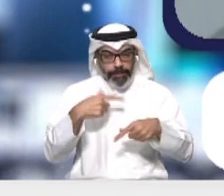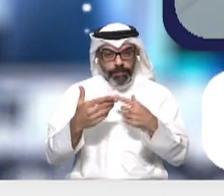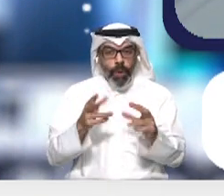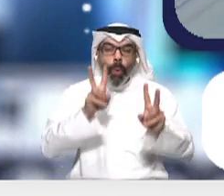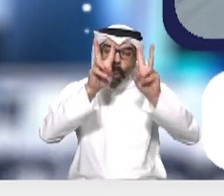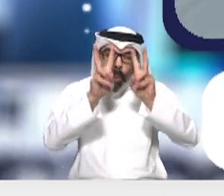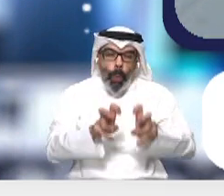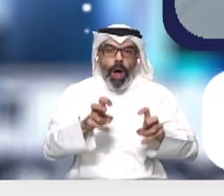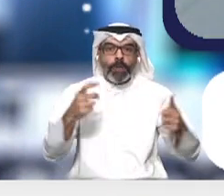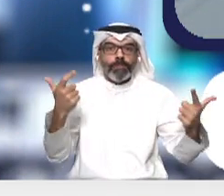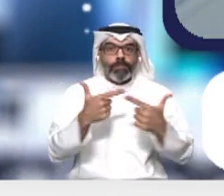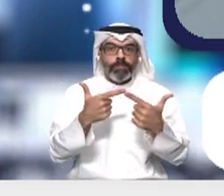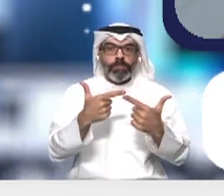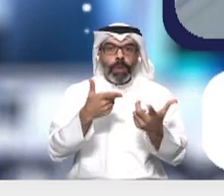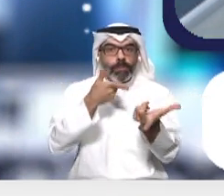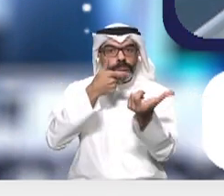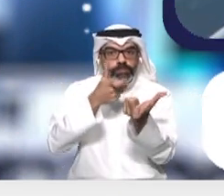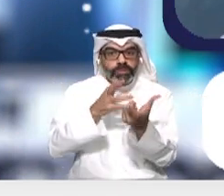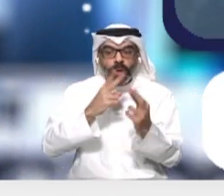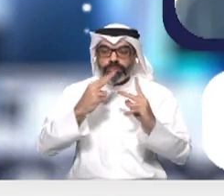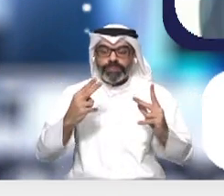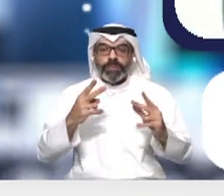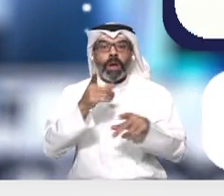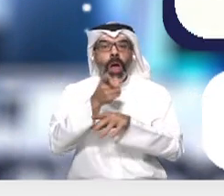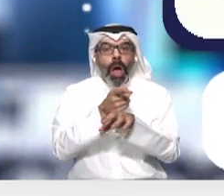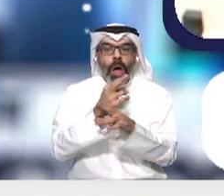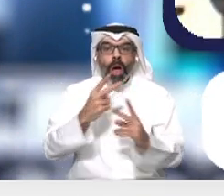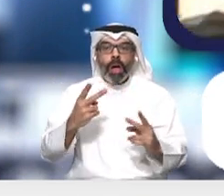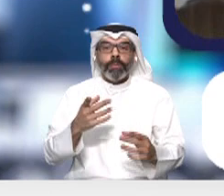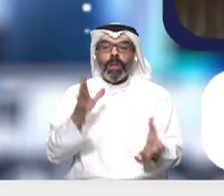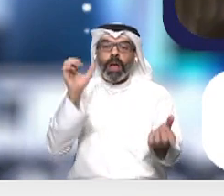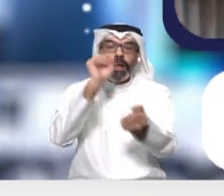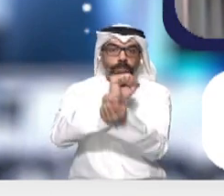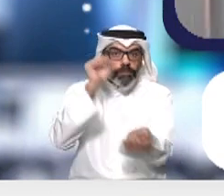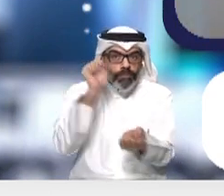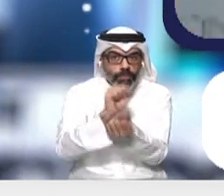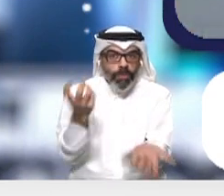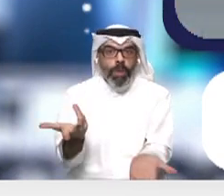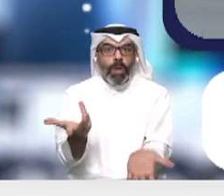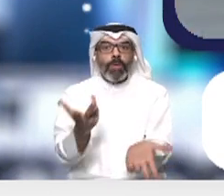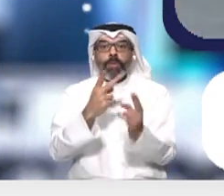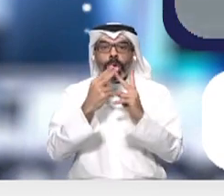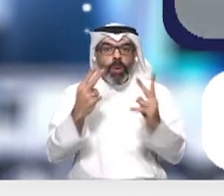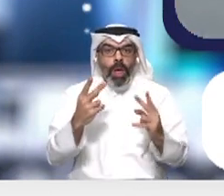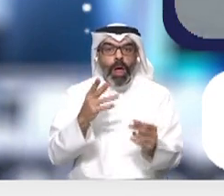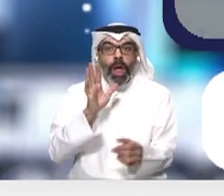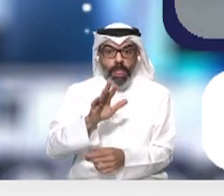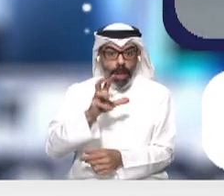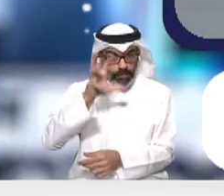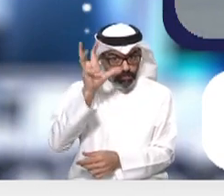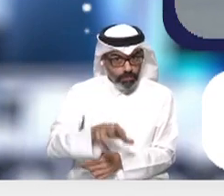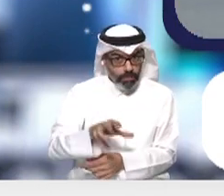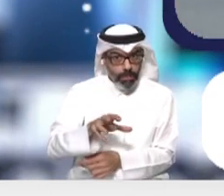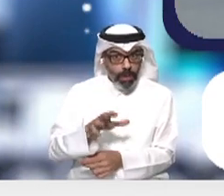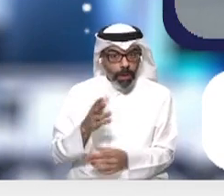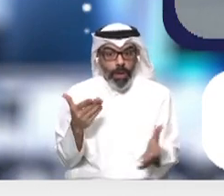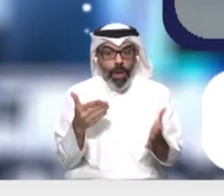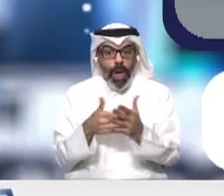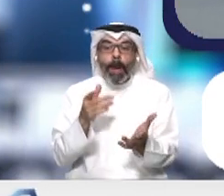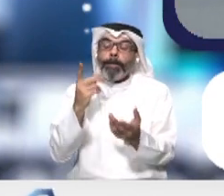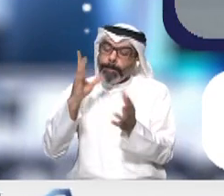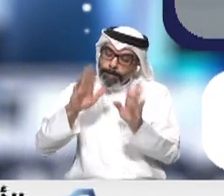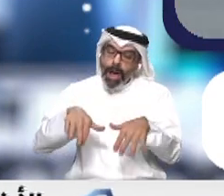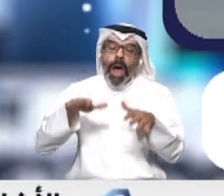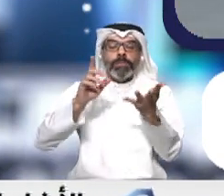النار وصفقة الرهائن والأسرى الفلسطينيين. هذا إذا تم، باقي النقاط الخلاف